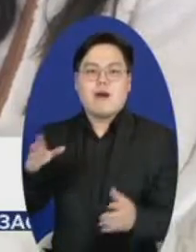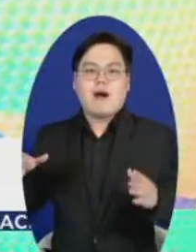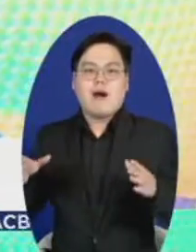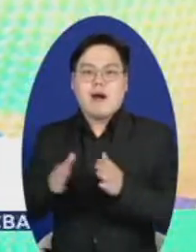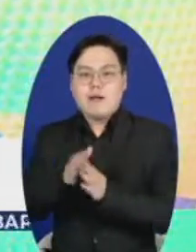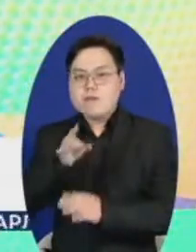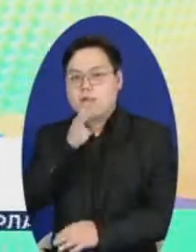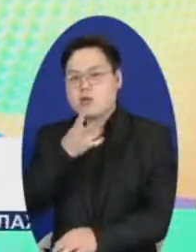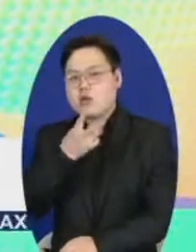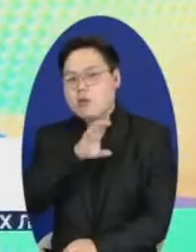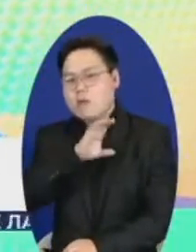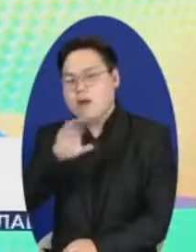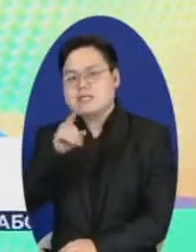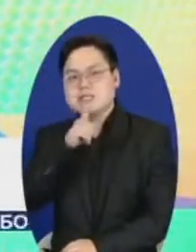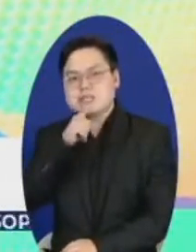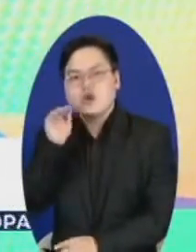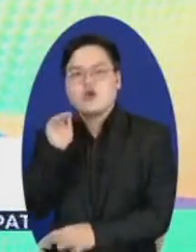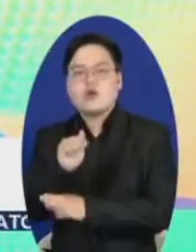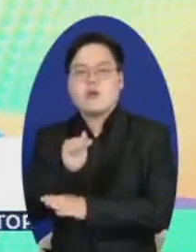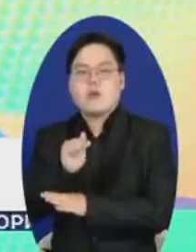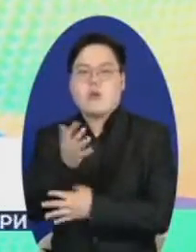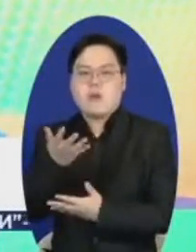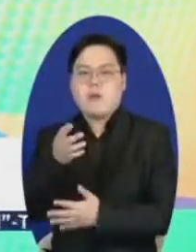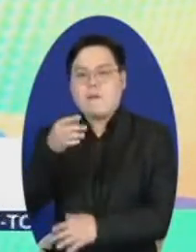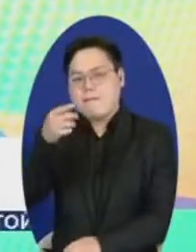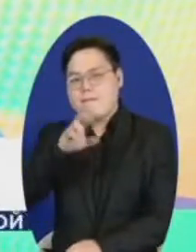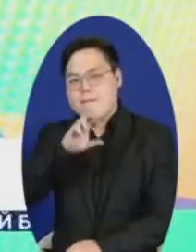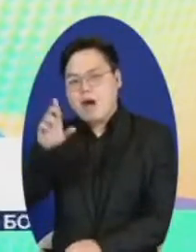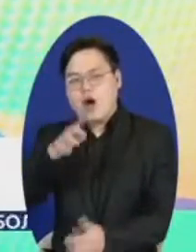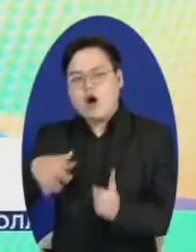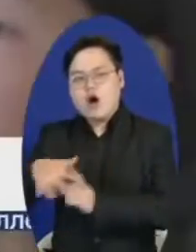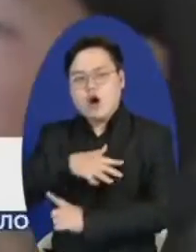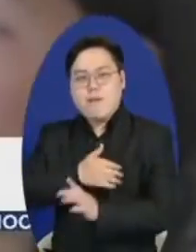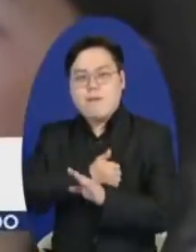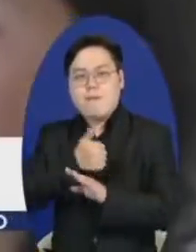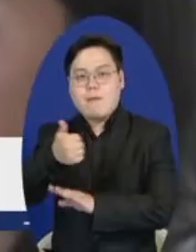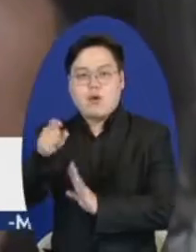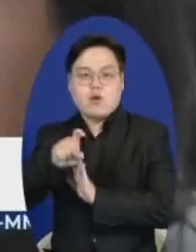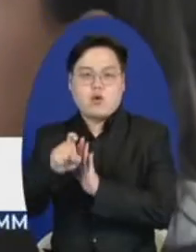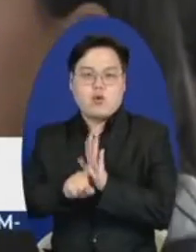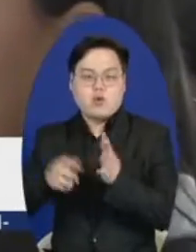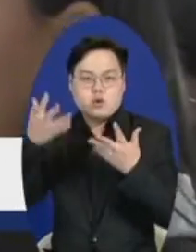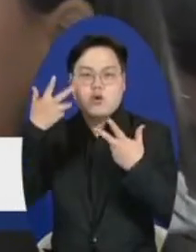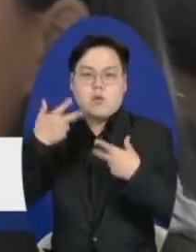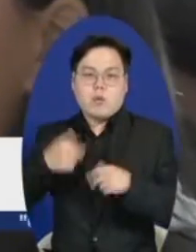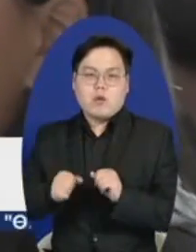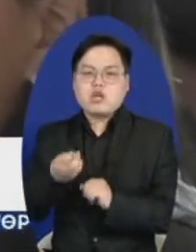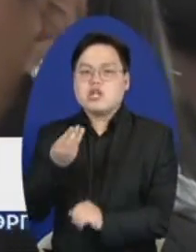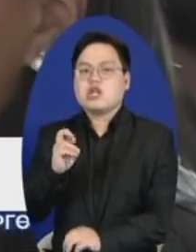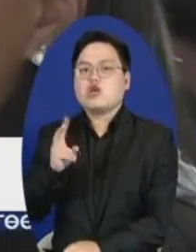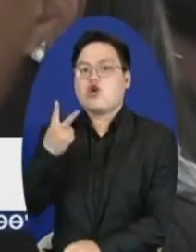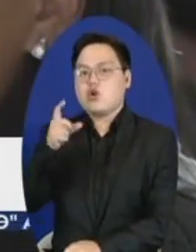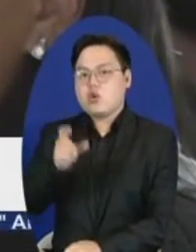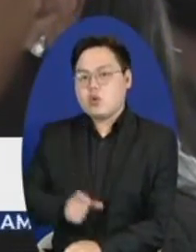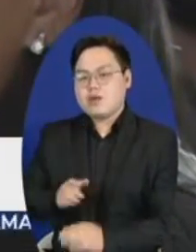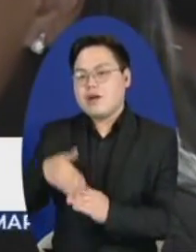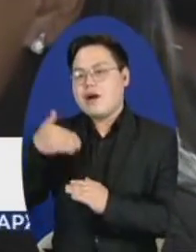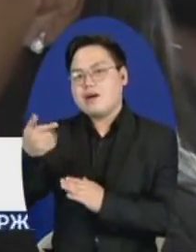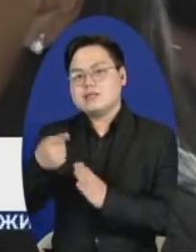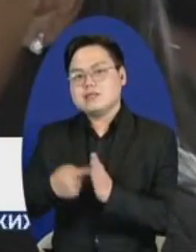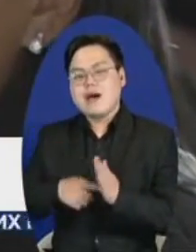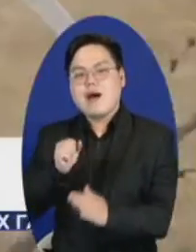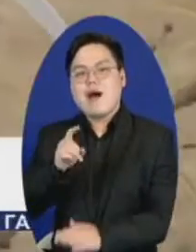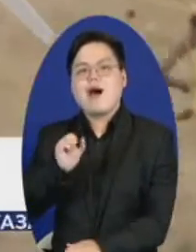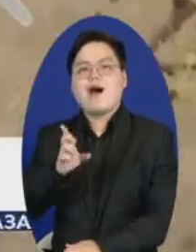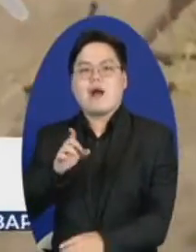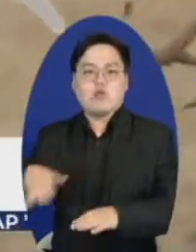хамтран нийгмийн үндэсний байгууллагын залуу төлөөлөгч байгаль орчны манлайлалт хөтөлбөр зохион байгуулсан. Хөтөлбөрийн шилдэг хоёр оролцогчийг эх сарудад